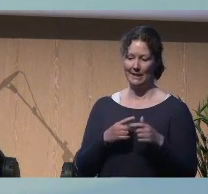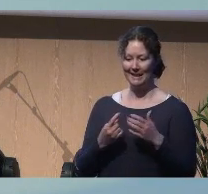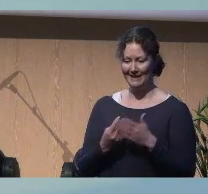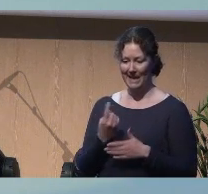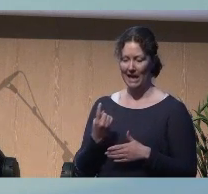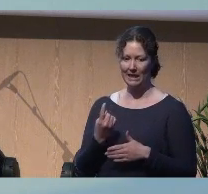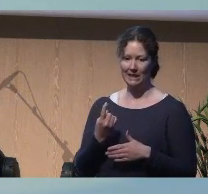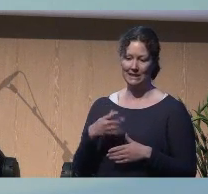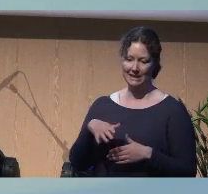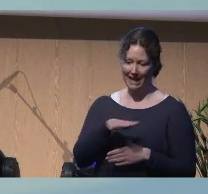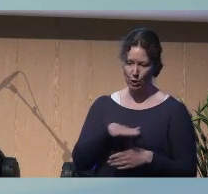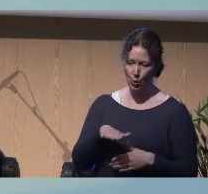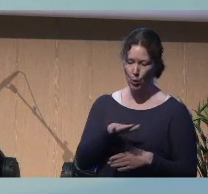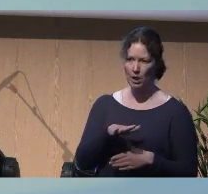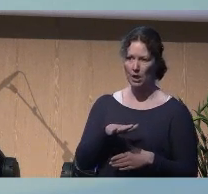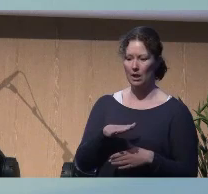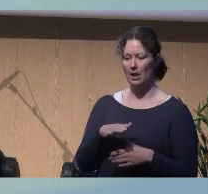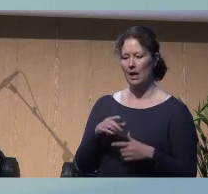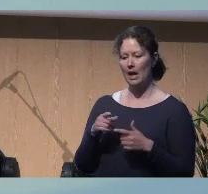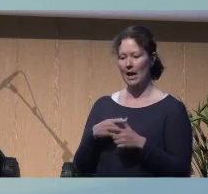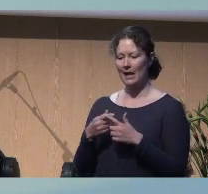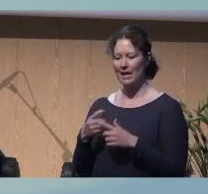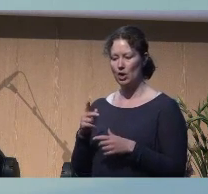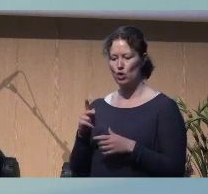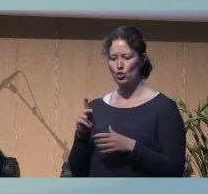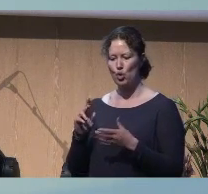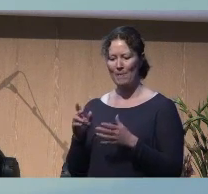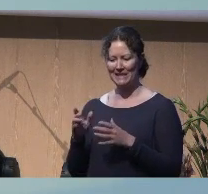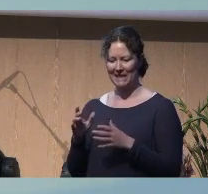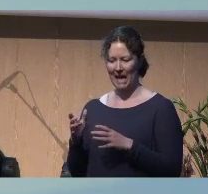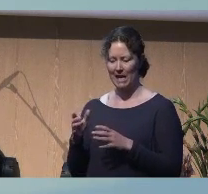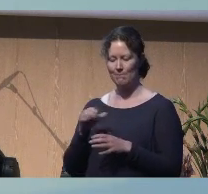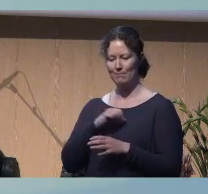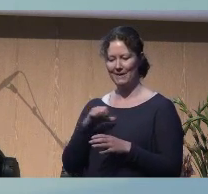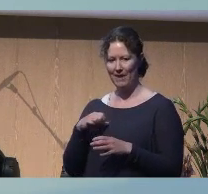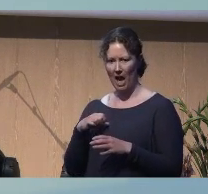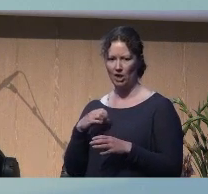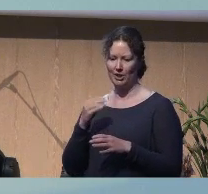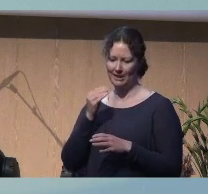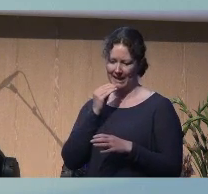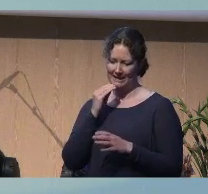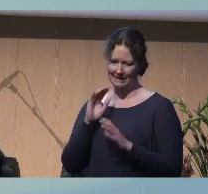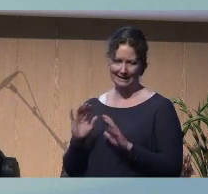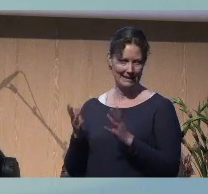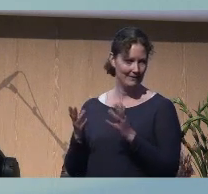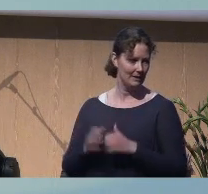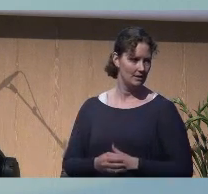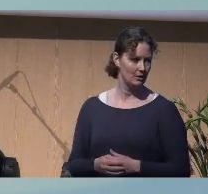sektor eller kommersiell privat næringsliv.